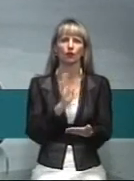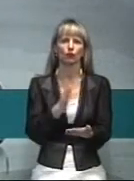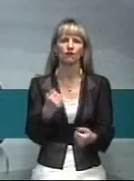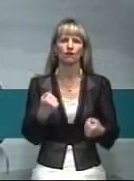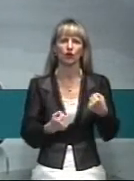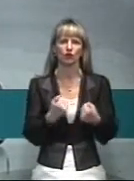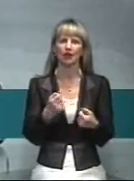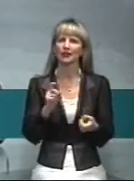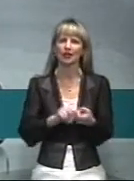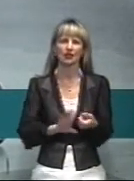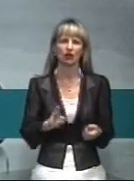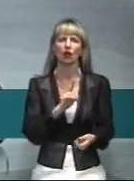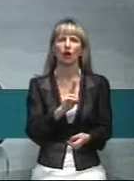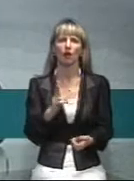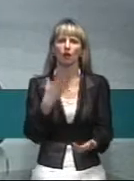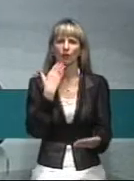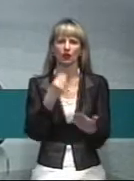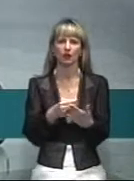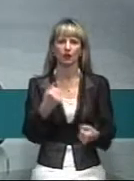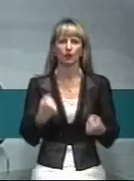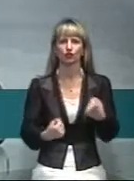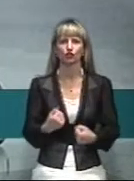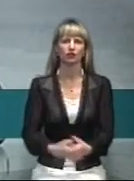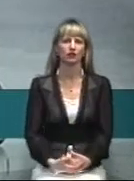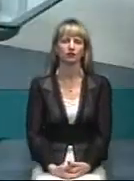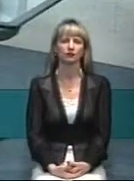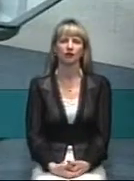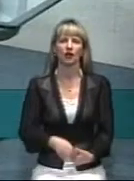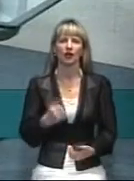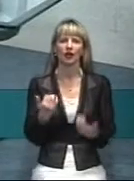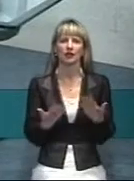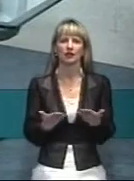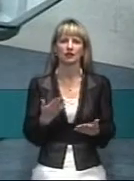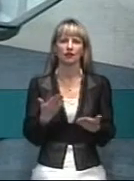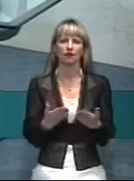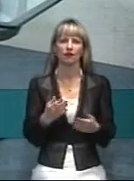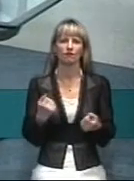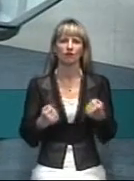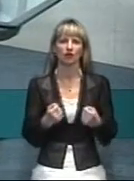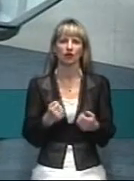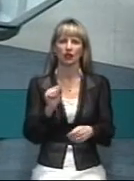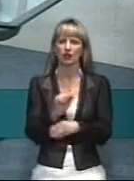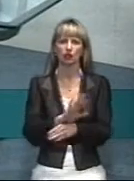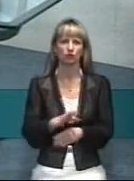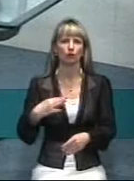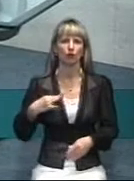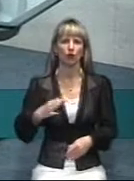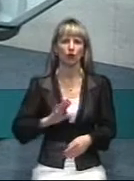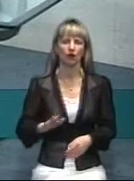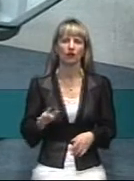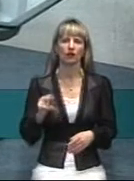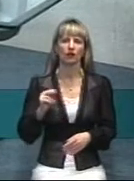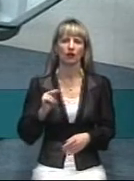водій, незалежно від того, кому належить транспортний засіб. А якщо, наприклад, водій не зупинився, він проігнорував